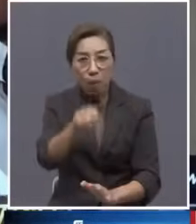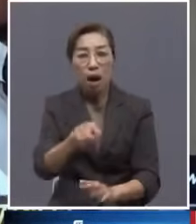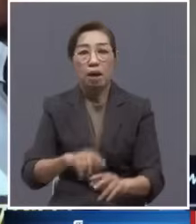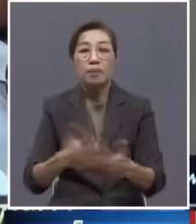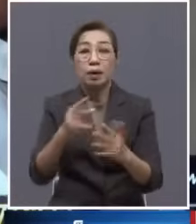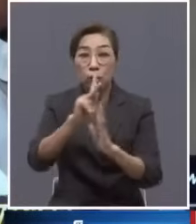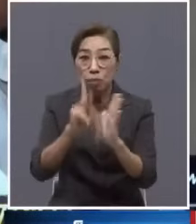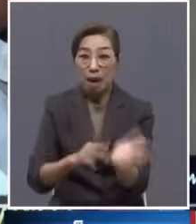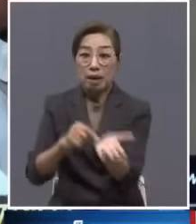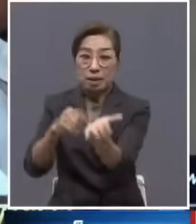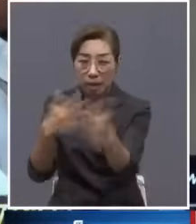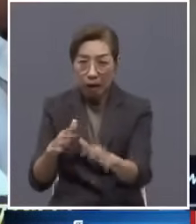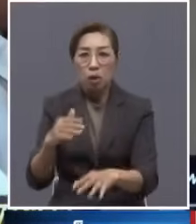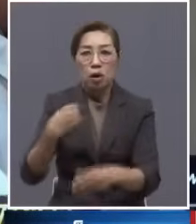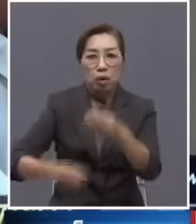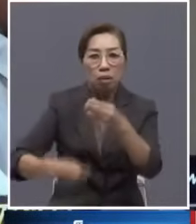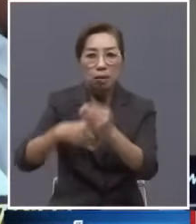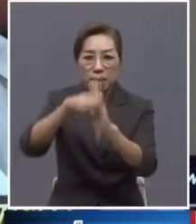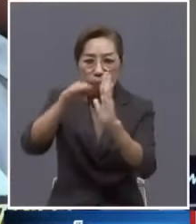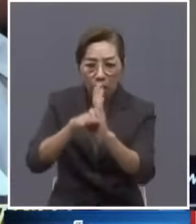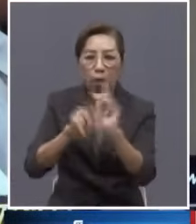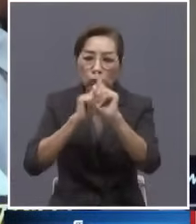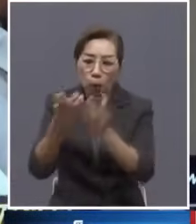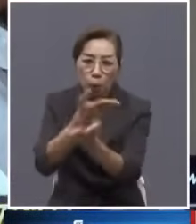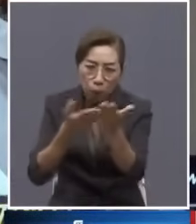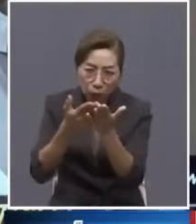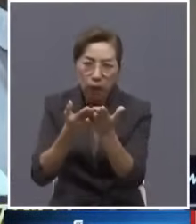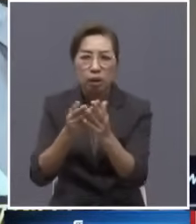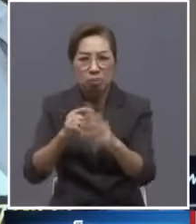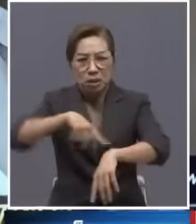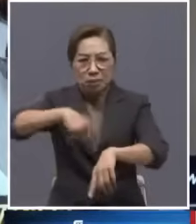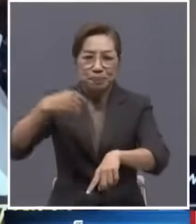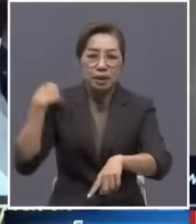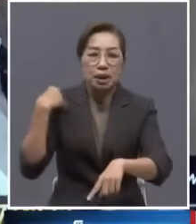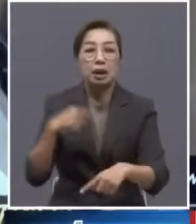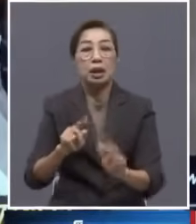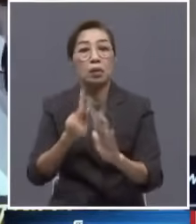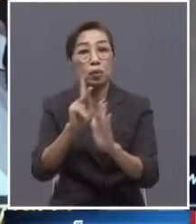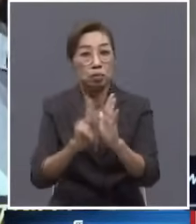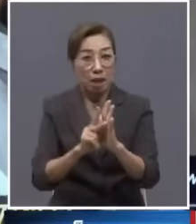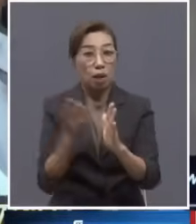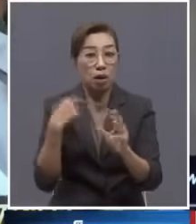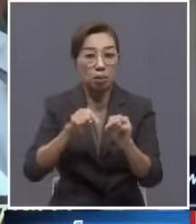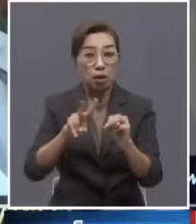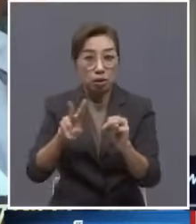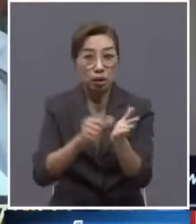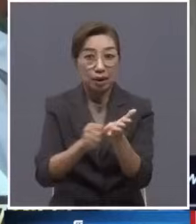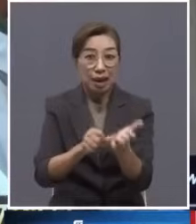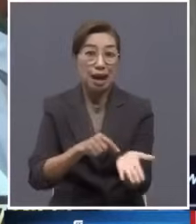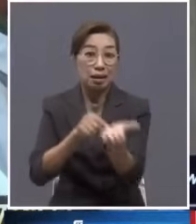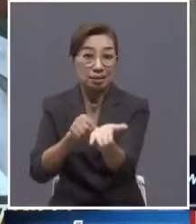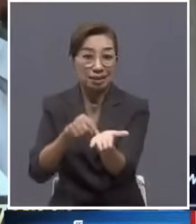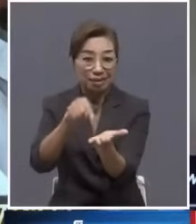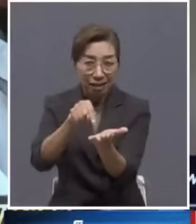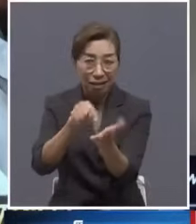หลายขั้นตอนในการพิจารณาครับทีนี้ยังบอกด้วยว่าในเชิงเนื้อหายืนยันเหมือนกันนะครับว่าเนื้อหาสาระในการปรับปรุงเรื่องของมาตรา 112